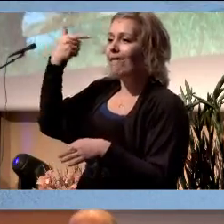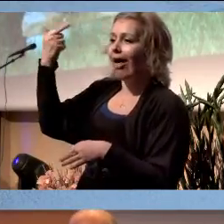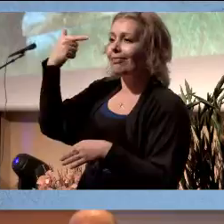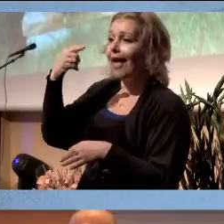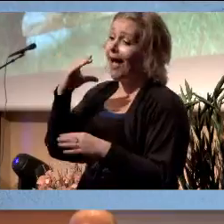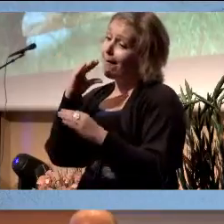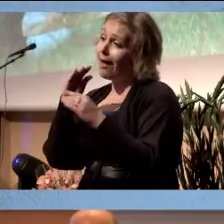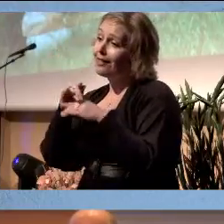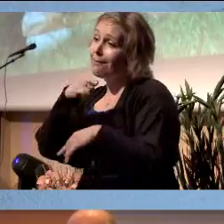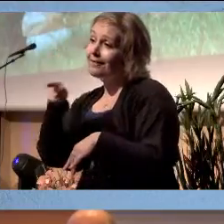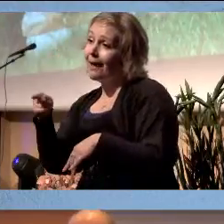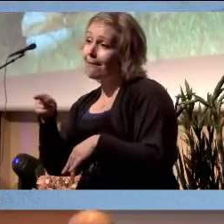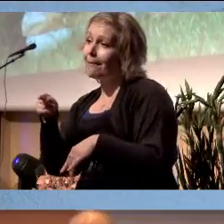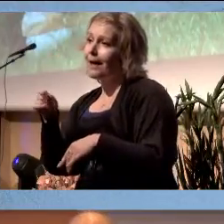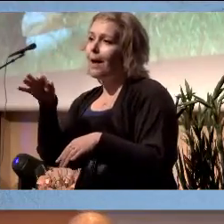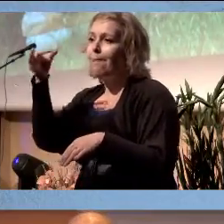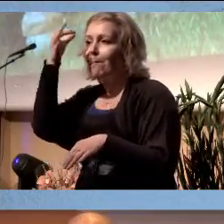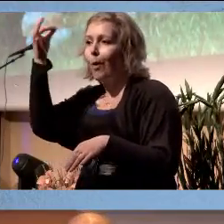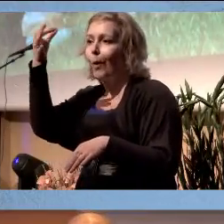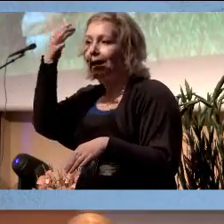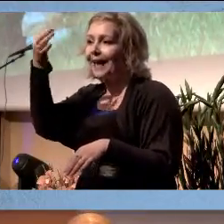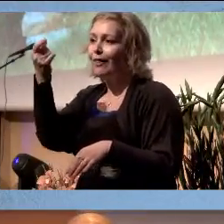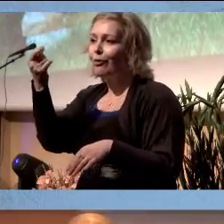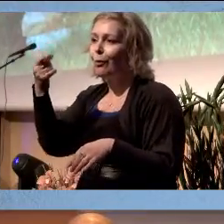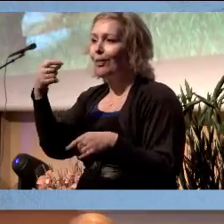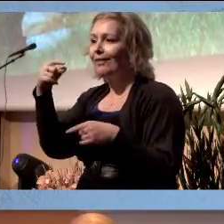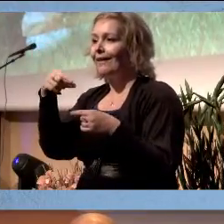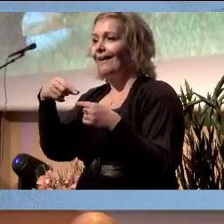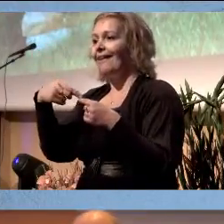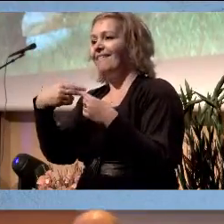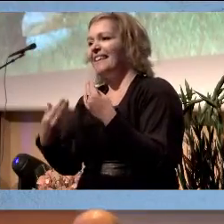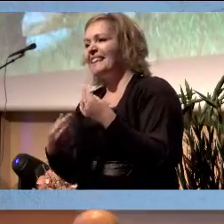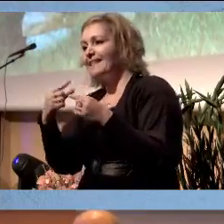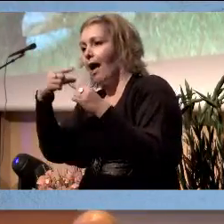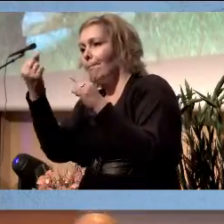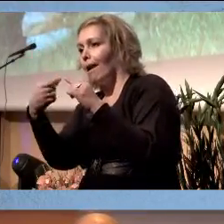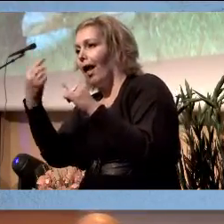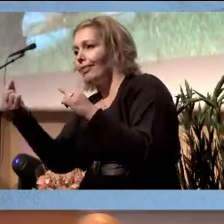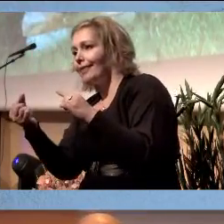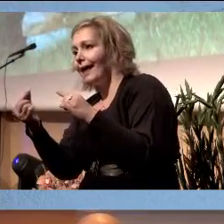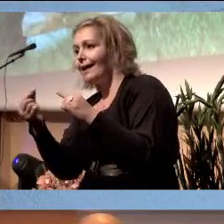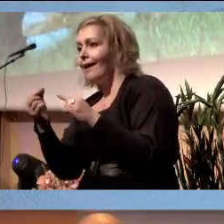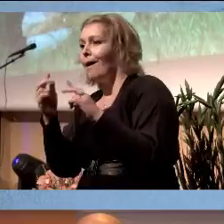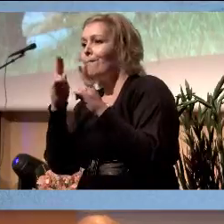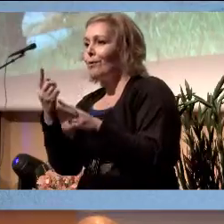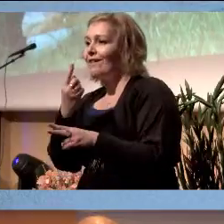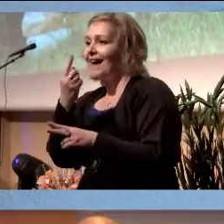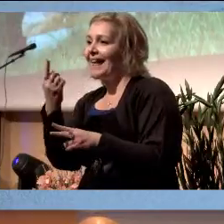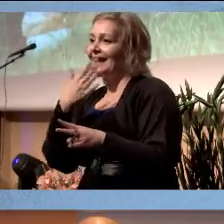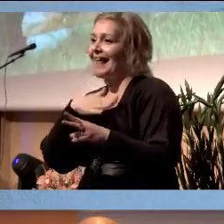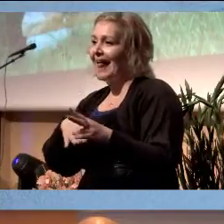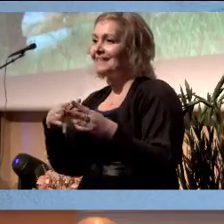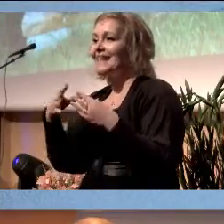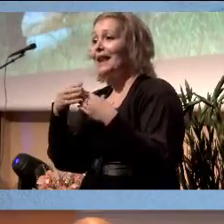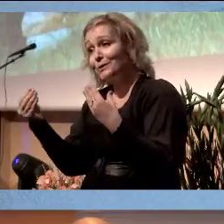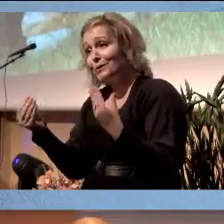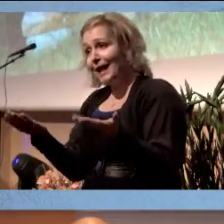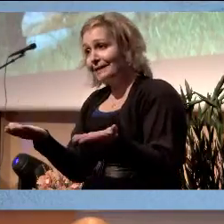Kanskje prate litt med dem, plukke noen visne blader. Ta i bruk hver enkelt